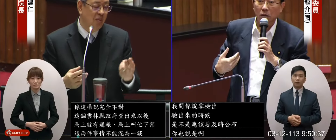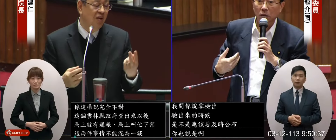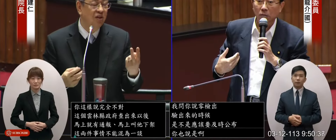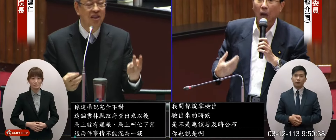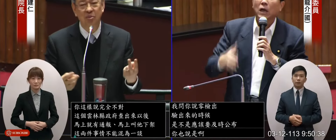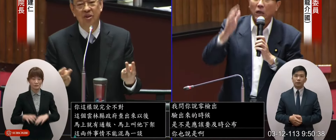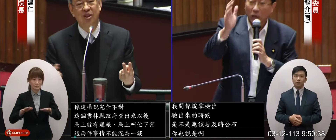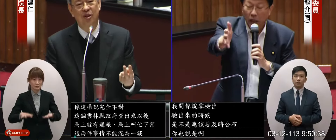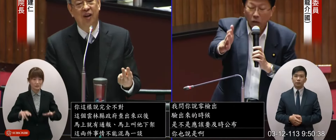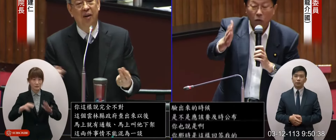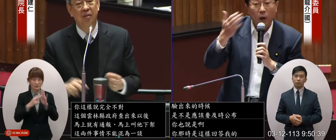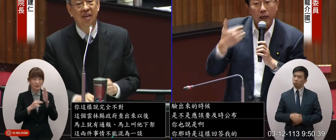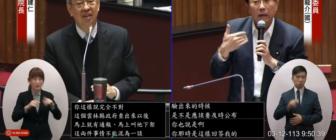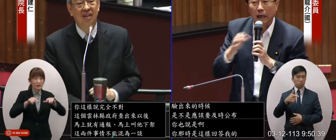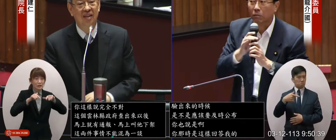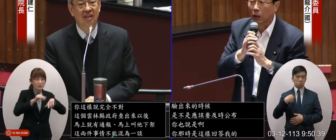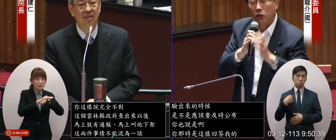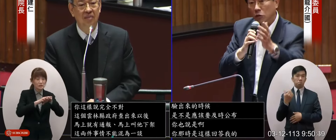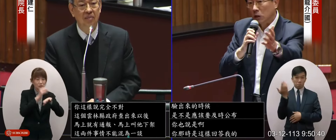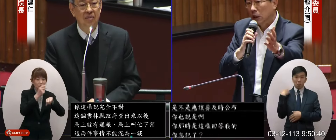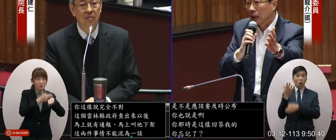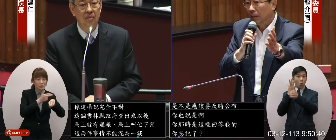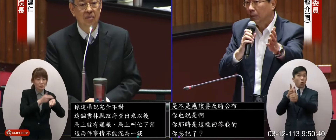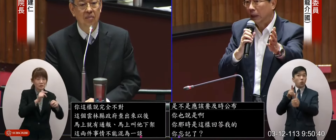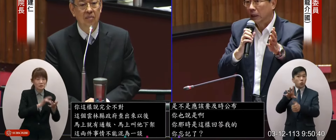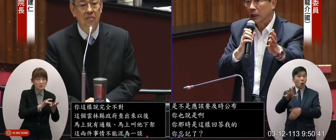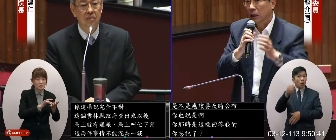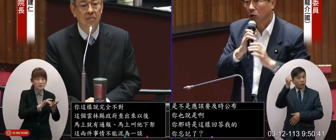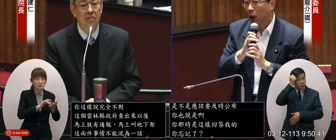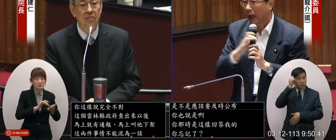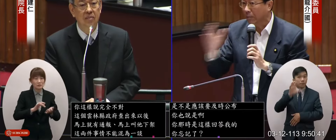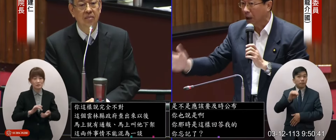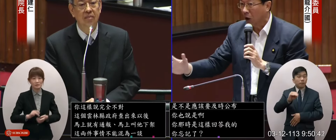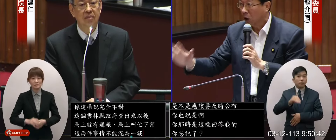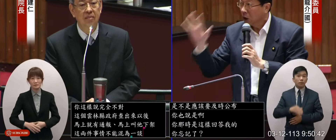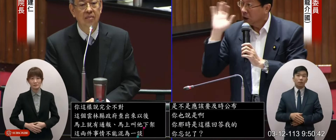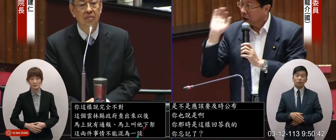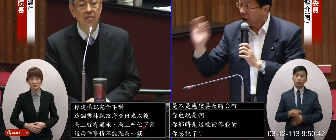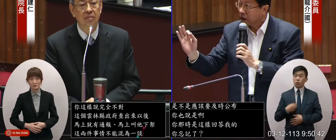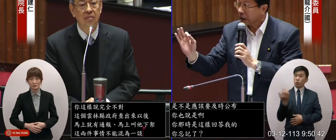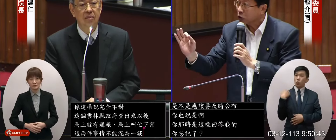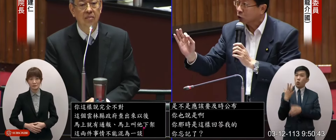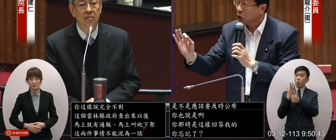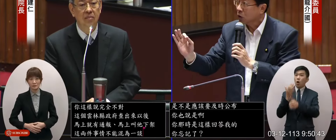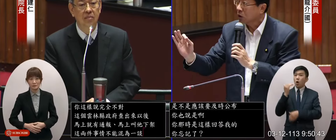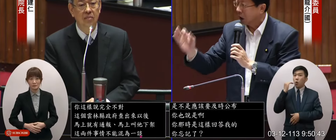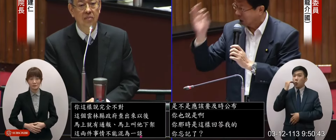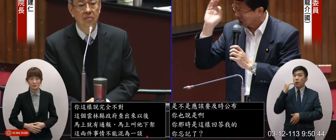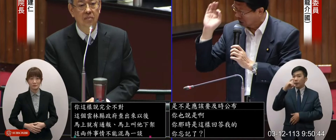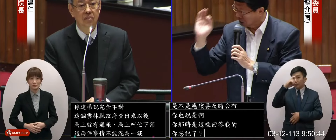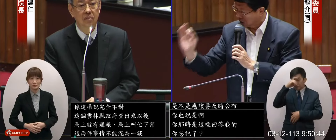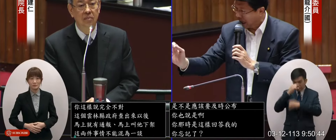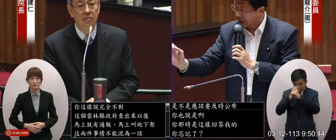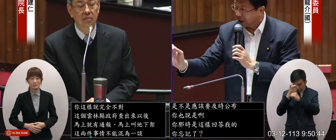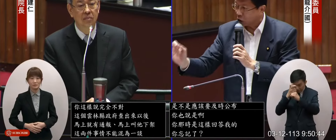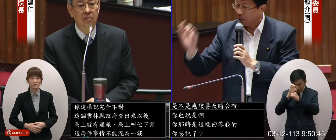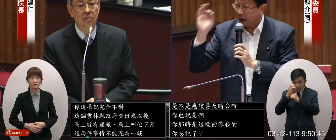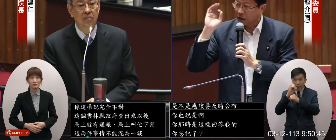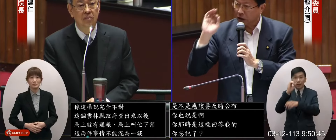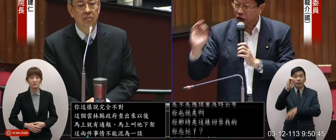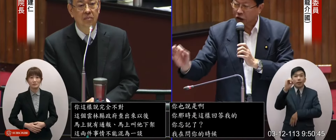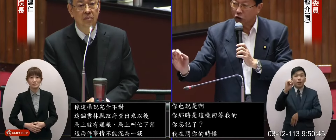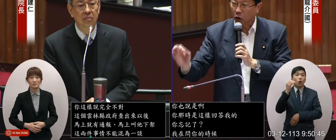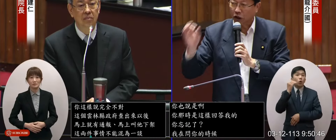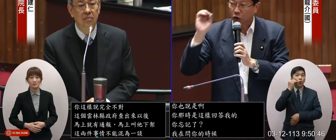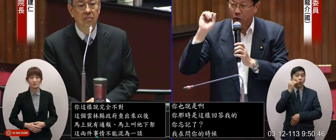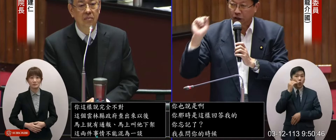摆你要讲西部特罗， 我咧甲你问迄阵，你敢会袂记哩？我甲你问讲，零检出哦，莱克多